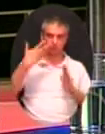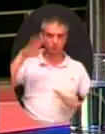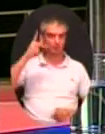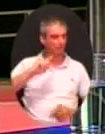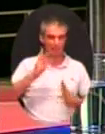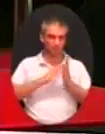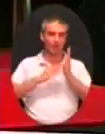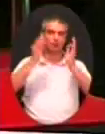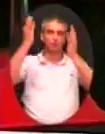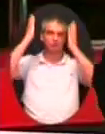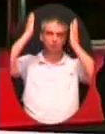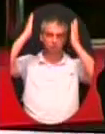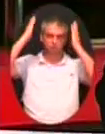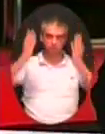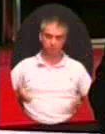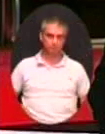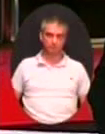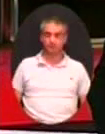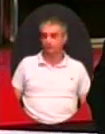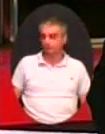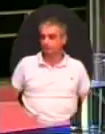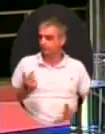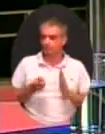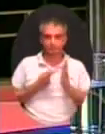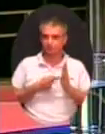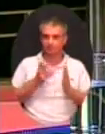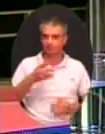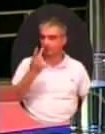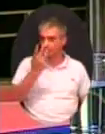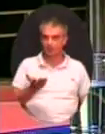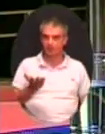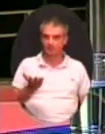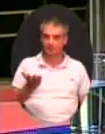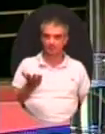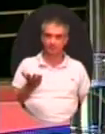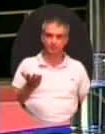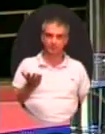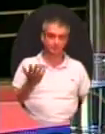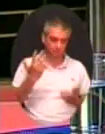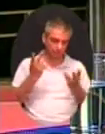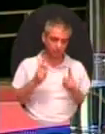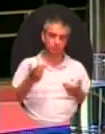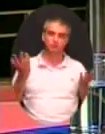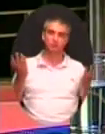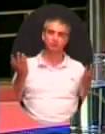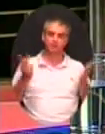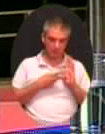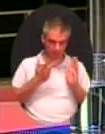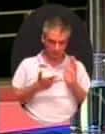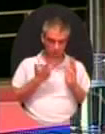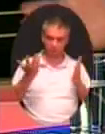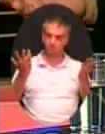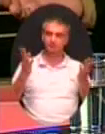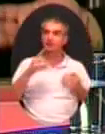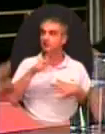שאין תאריכים קדושים, זה לא... כמה פעמים אפשר לראות? לא יודעת. כמה שצריך? פעם, פעמיים, לא. כמה